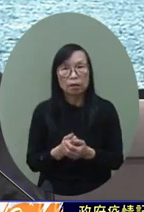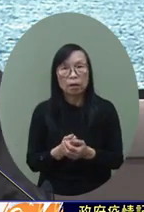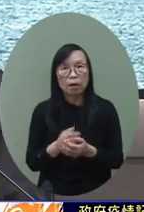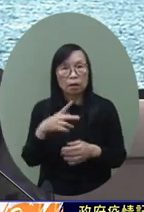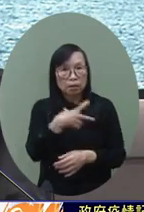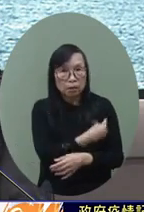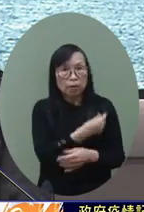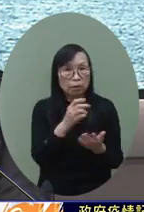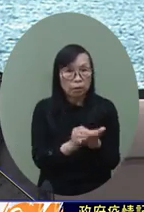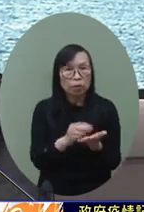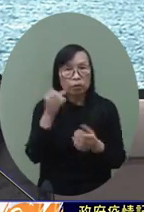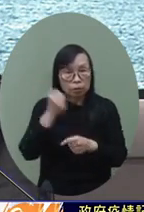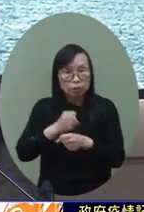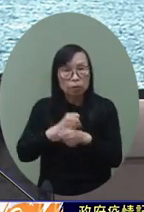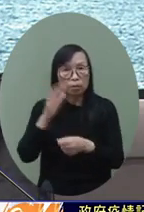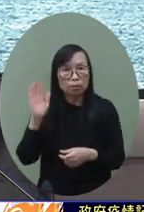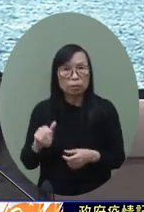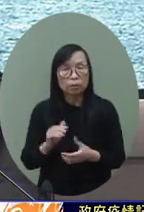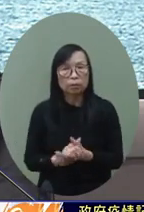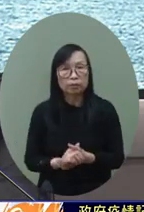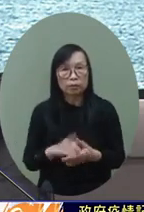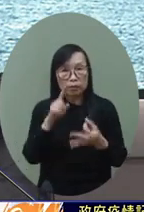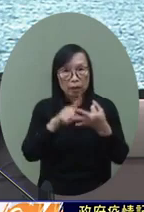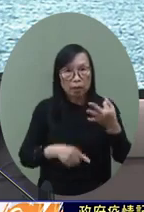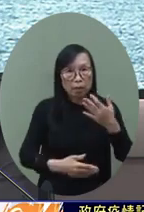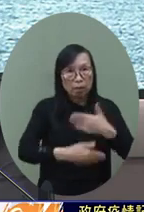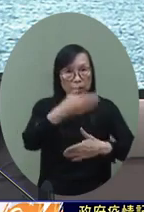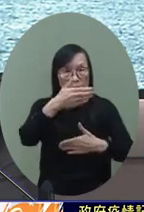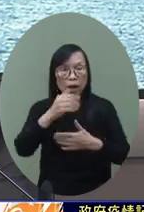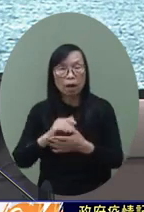射點去進行咧。關於豐澤樓嗰個嘅